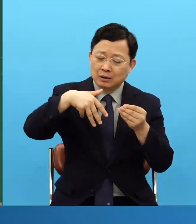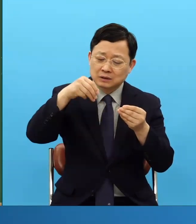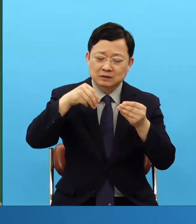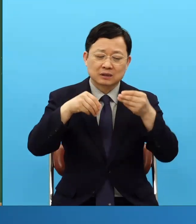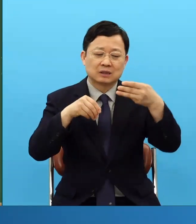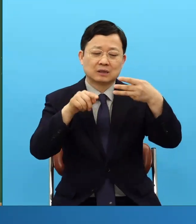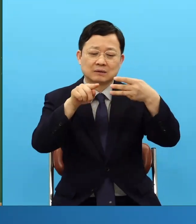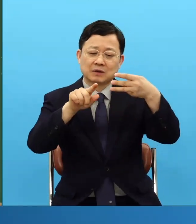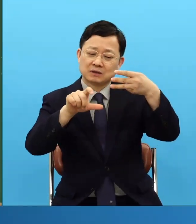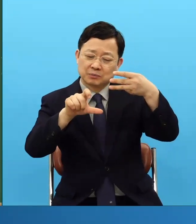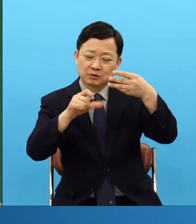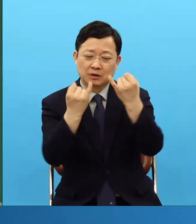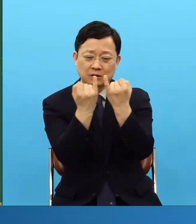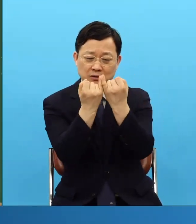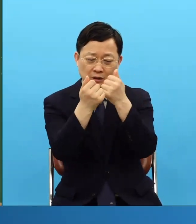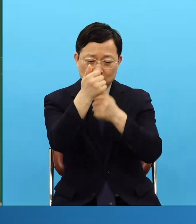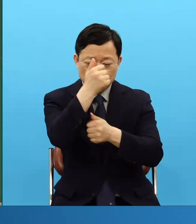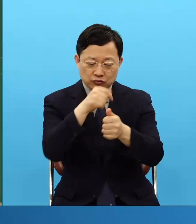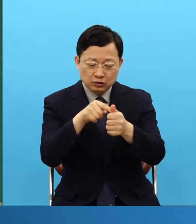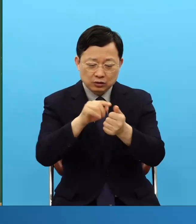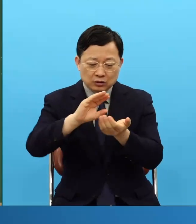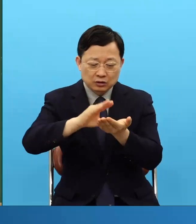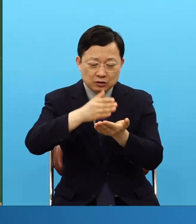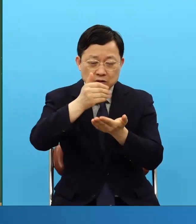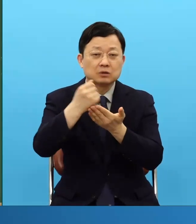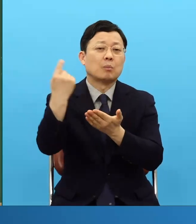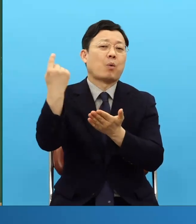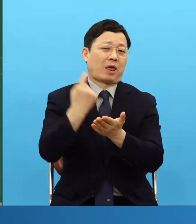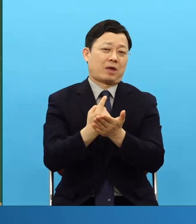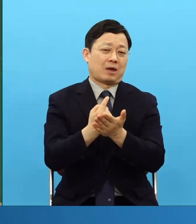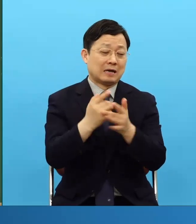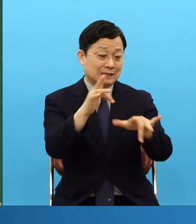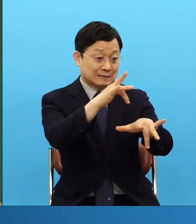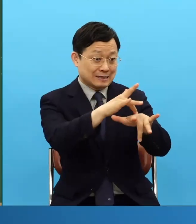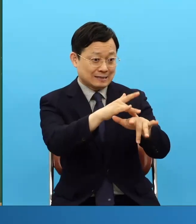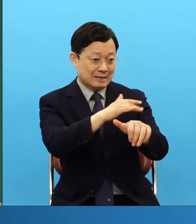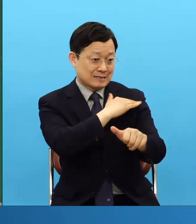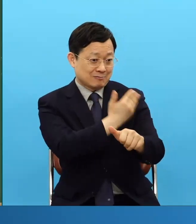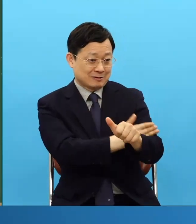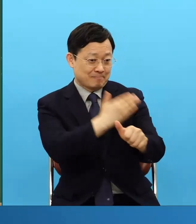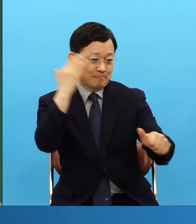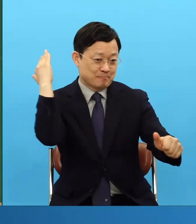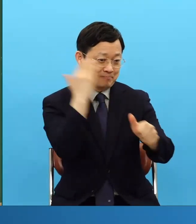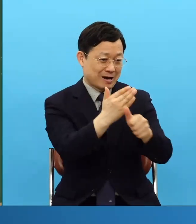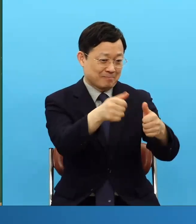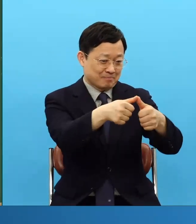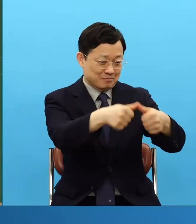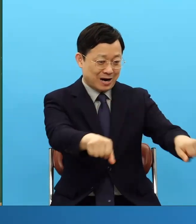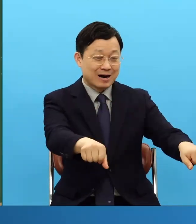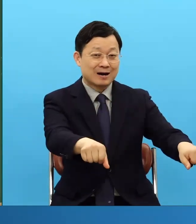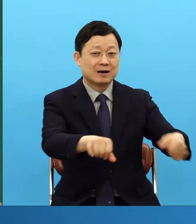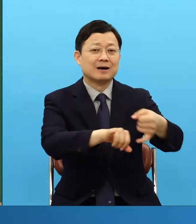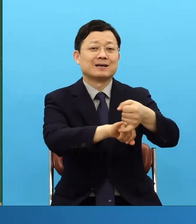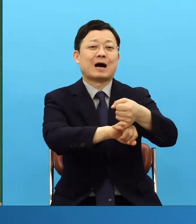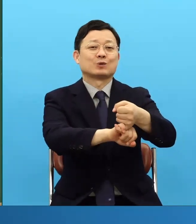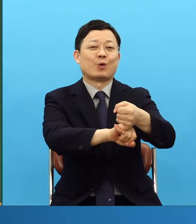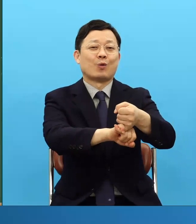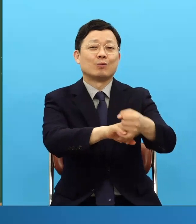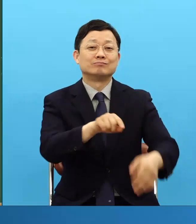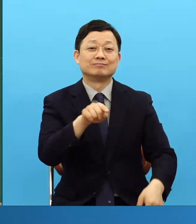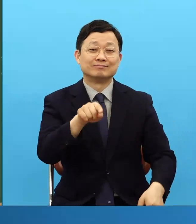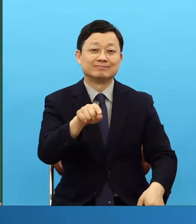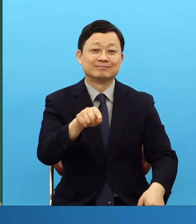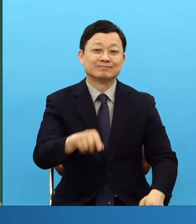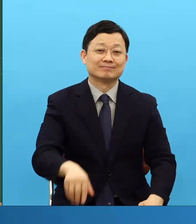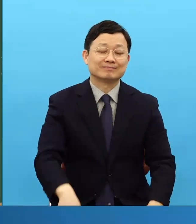그리스도를 보내서 여러분을 이 속으로 끌고 가는 사단의 권세를 꺾어버린 거예요. He sent Christ and he broke down Satan's authority that tries to keep dragging